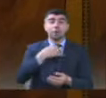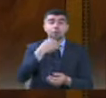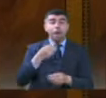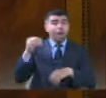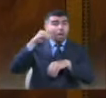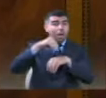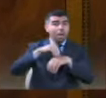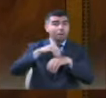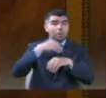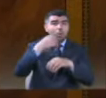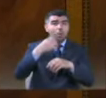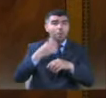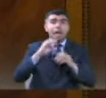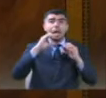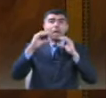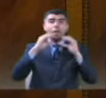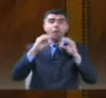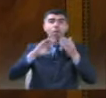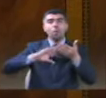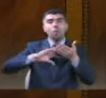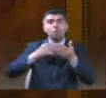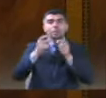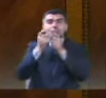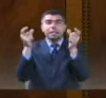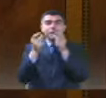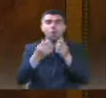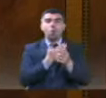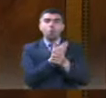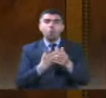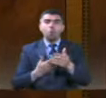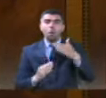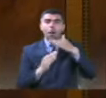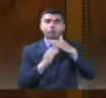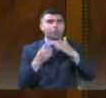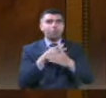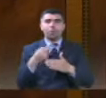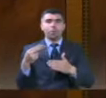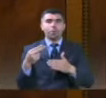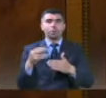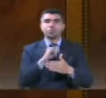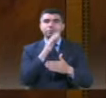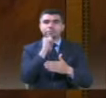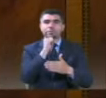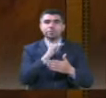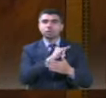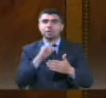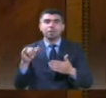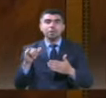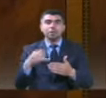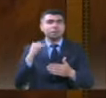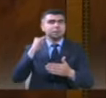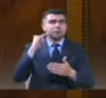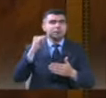الاجتماعي لم يتوقف بين الحكومة والنقابات، بالرغم من اختلاف المواقف والتصورات بين